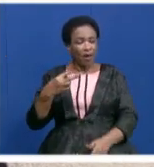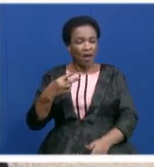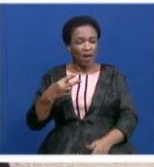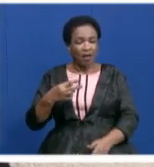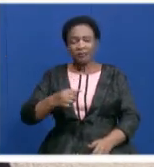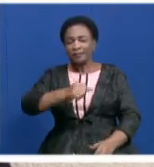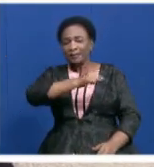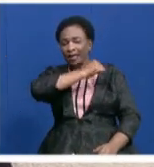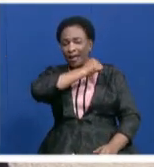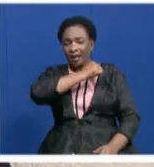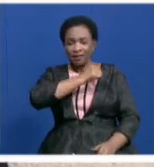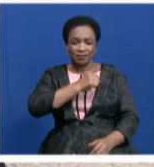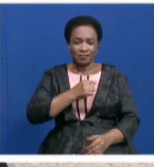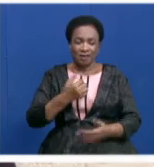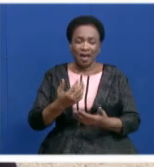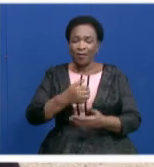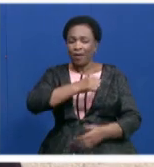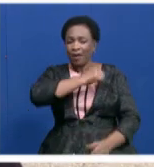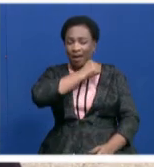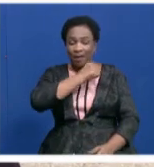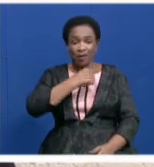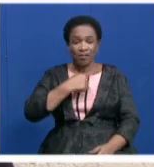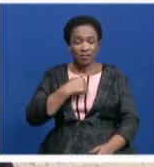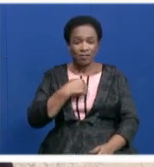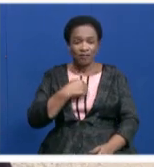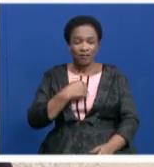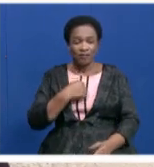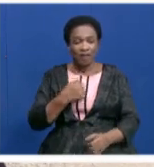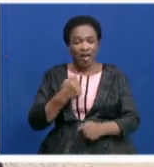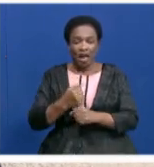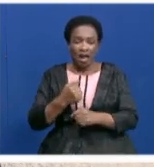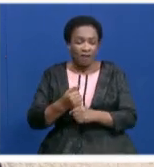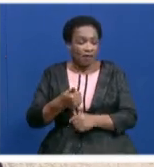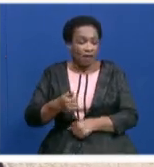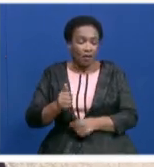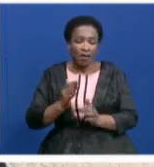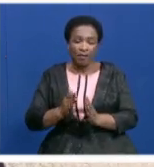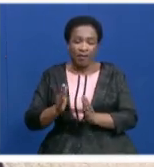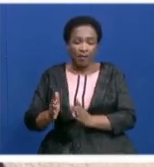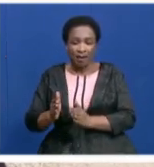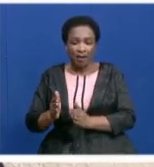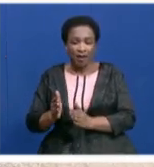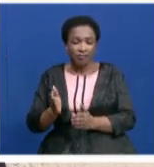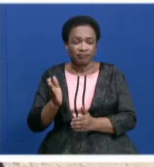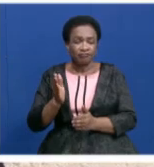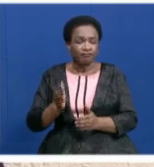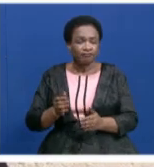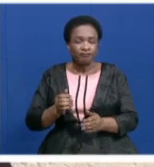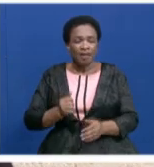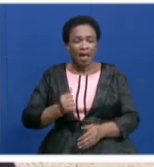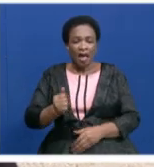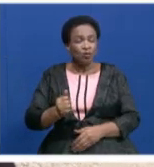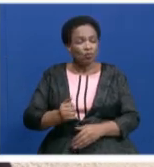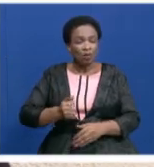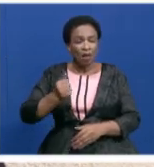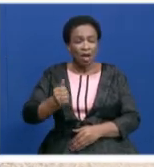nampa sho yangu sasa ak amaba nanya alu nataka aka anish hatu